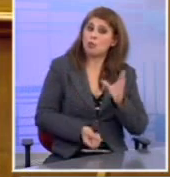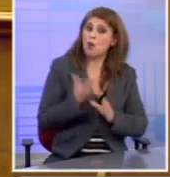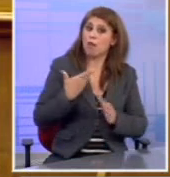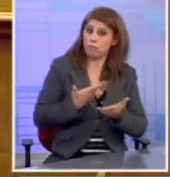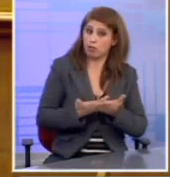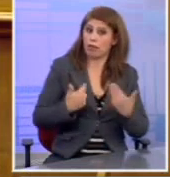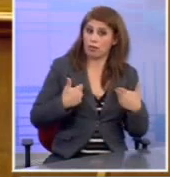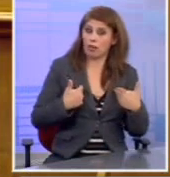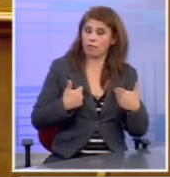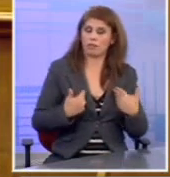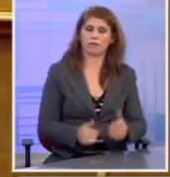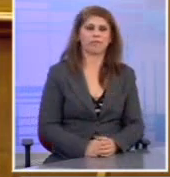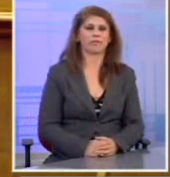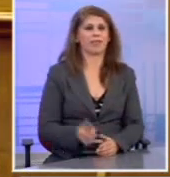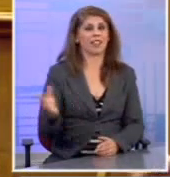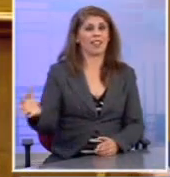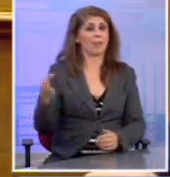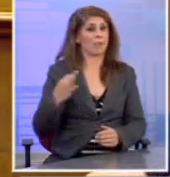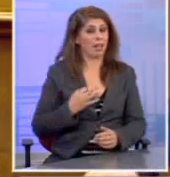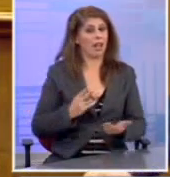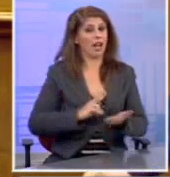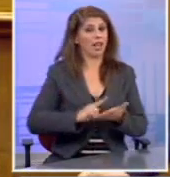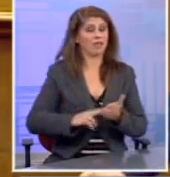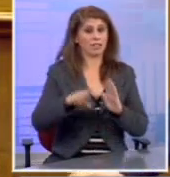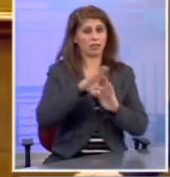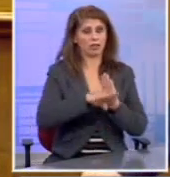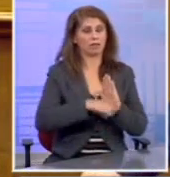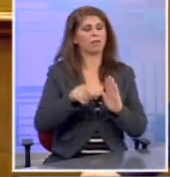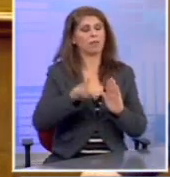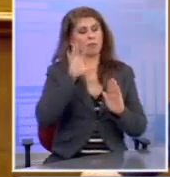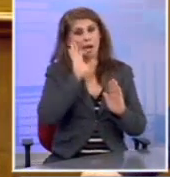Μας λέτε το ασφαλιστικό σύστημα όμως, και